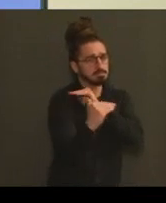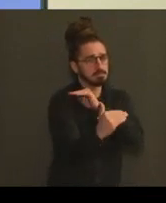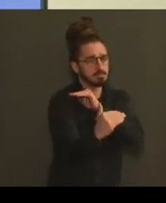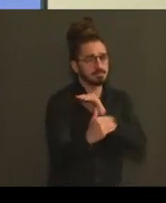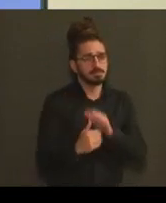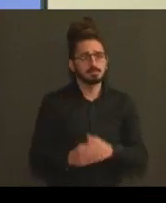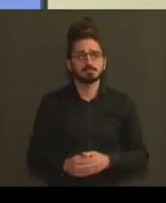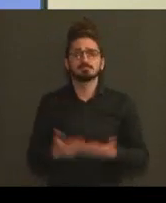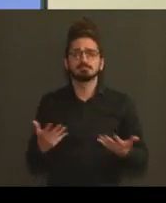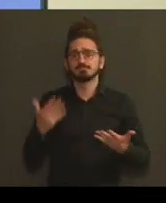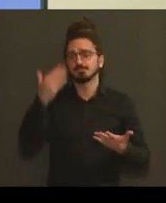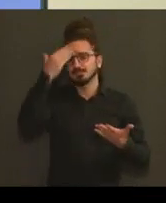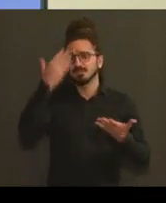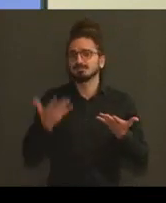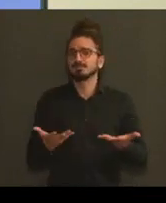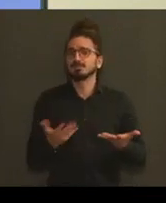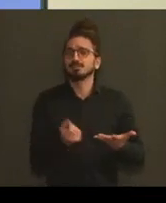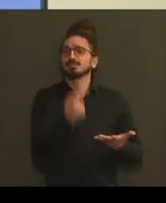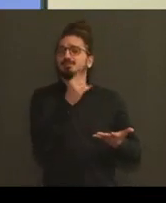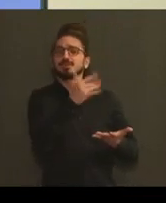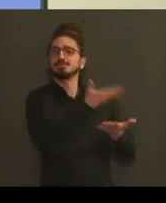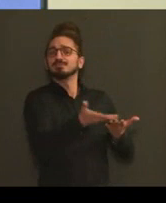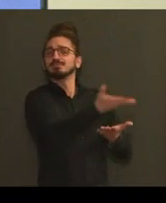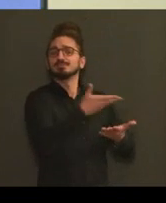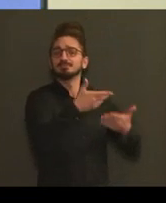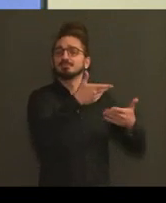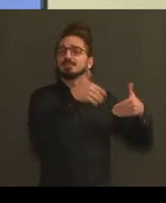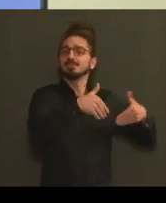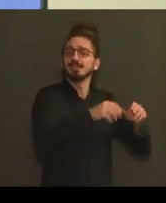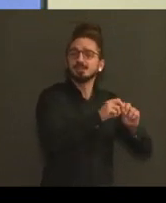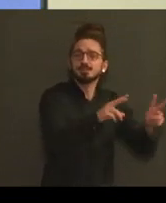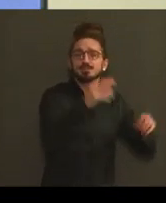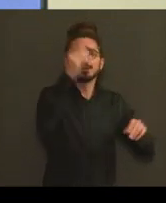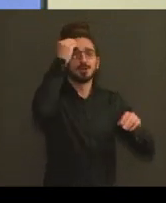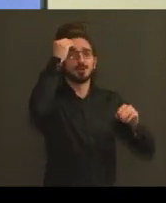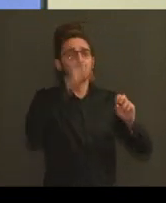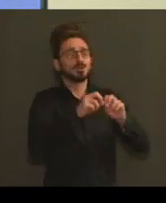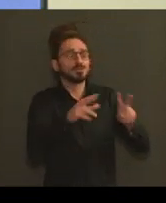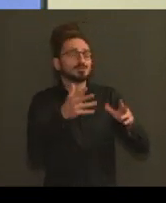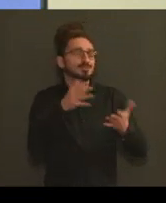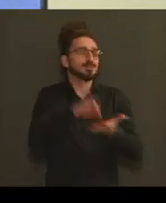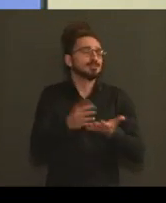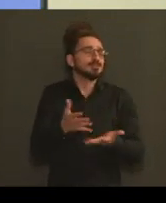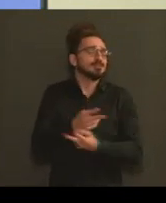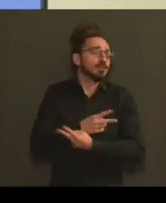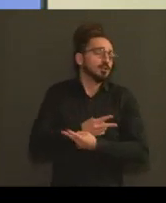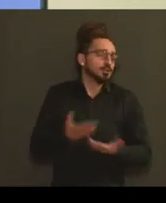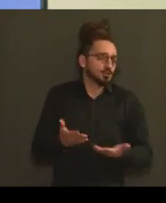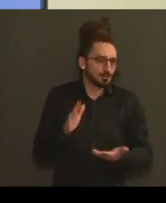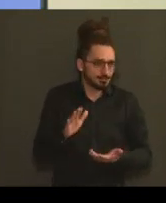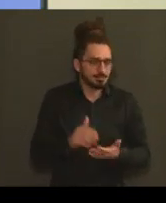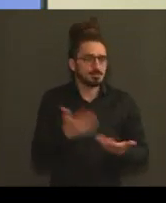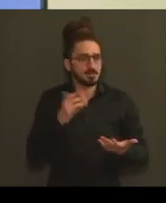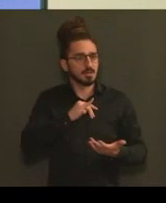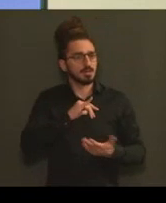où les magasins sont ouverts, les écoles sont ouvertes, en dehors des vacances actuelles bien sûr, et dans lequel certains métiers de contact comme